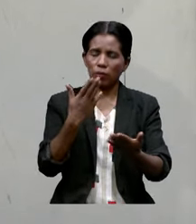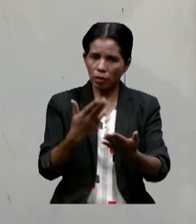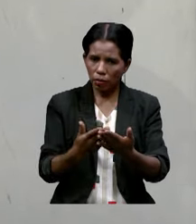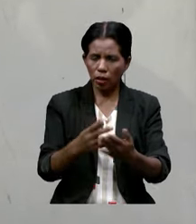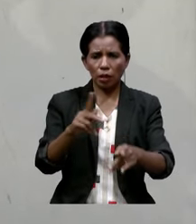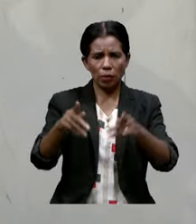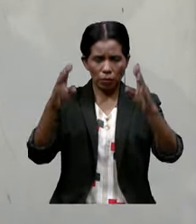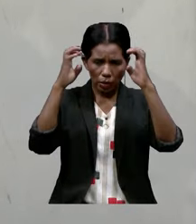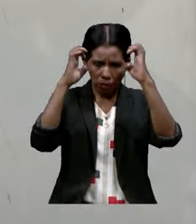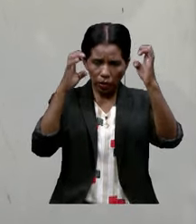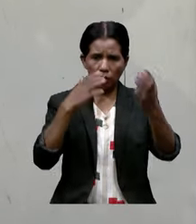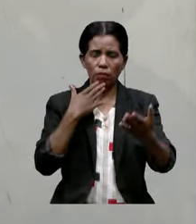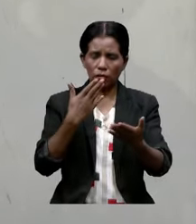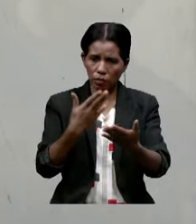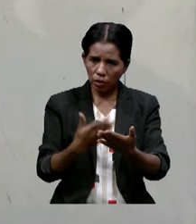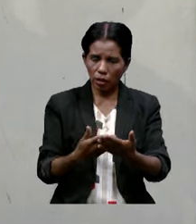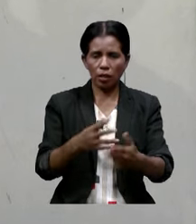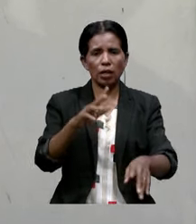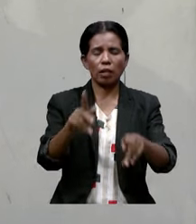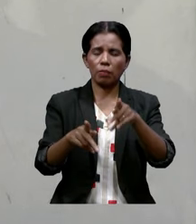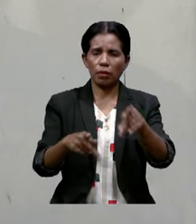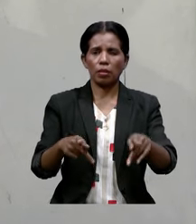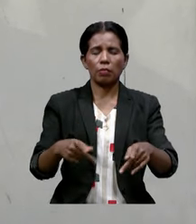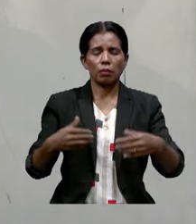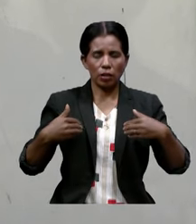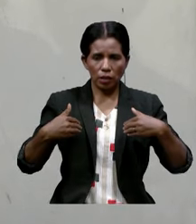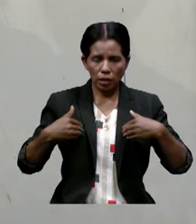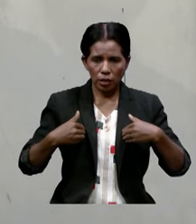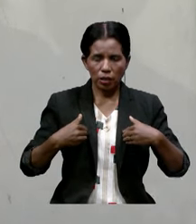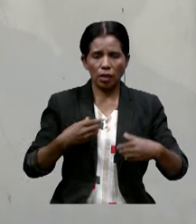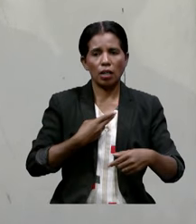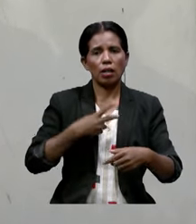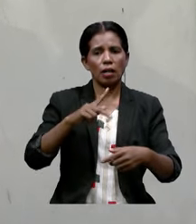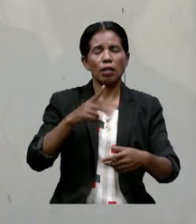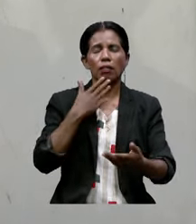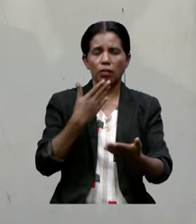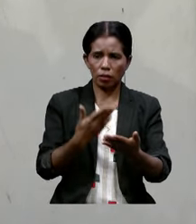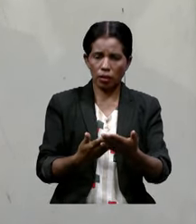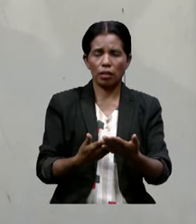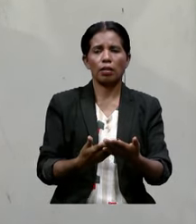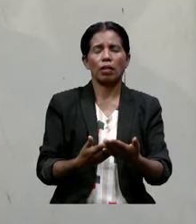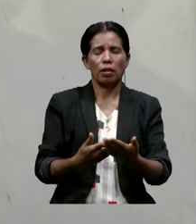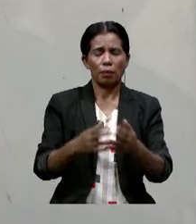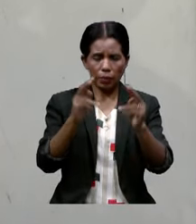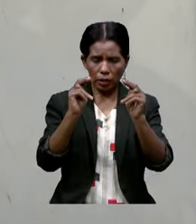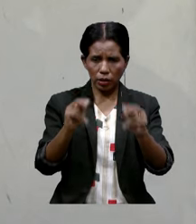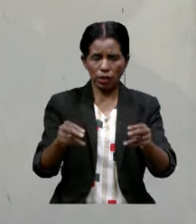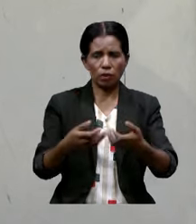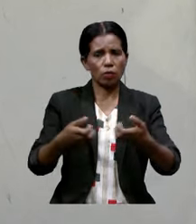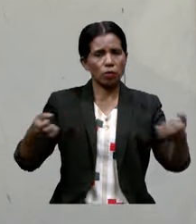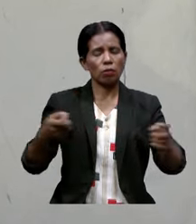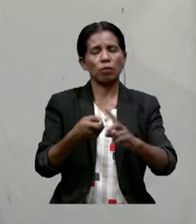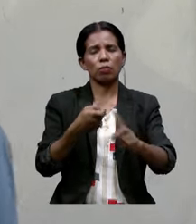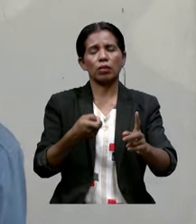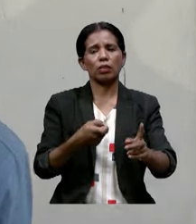educado, sociedade né, bem civilizado, né, precisa tem que adogar no se situação siranese né,